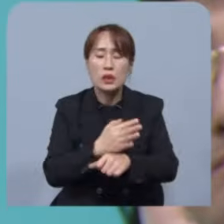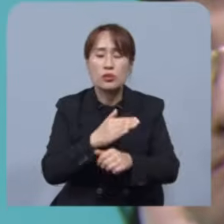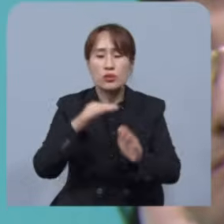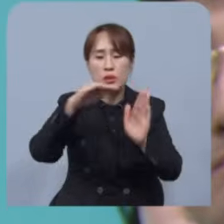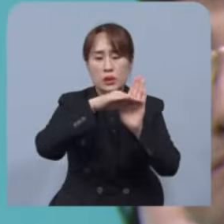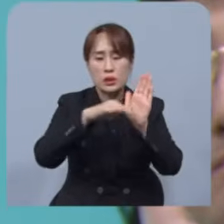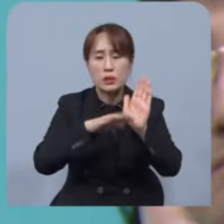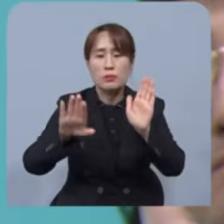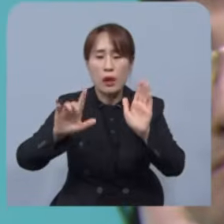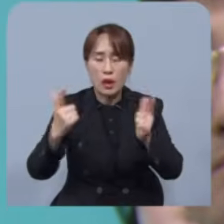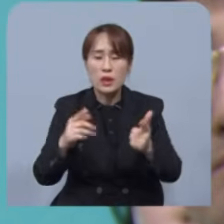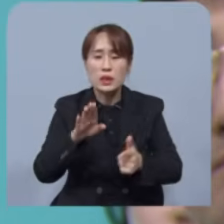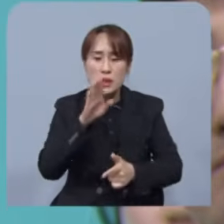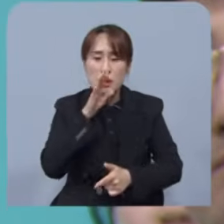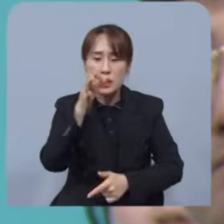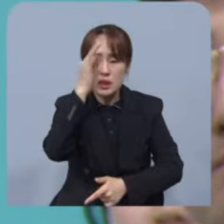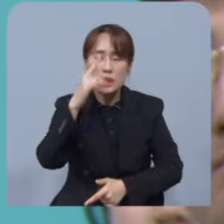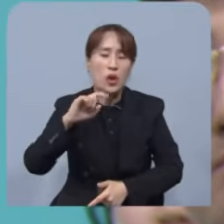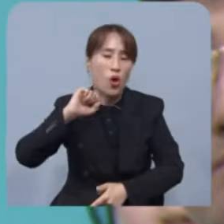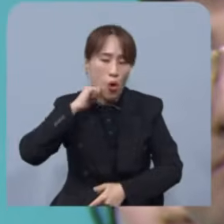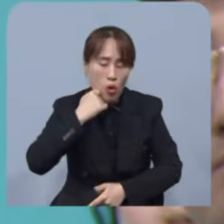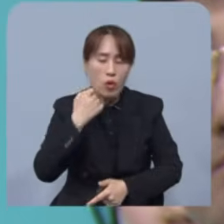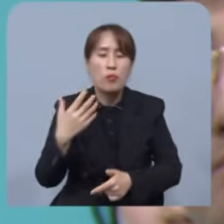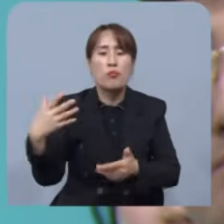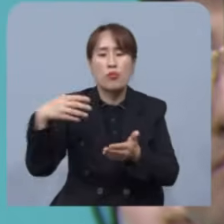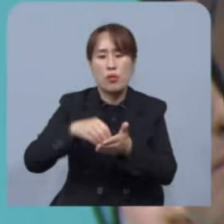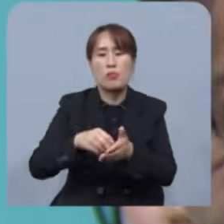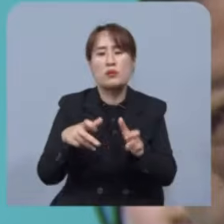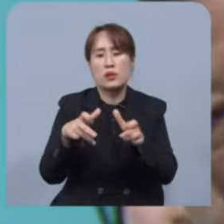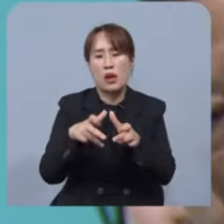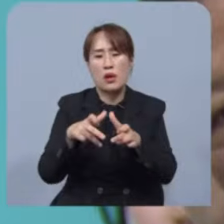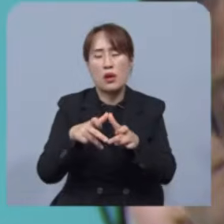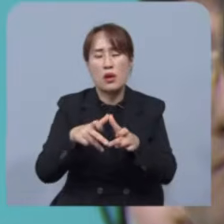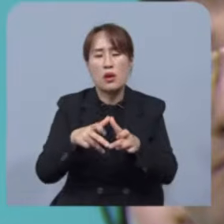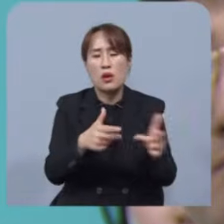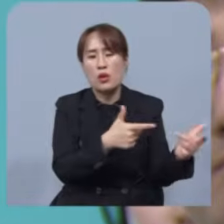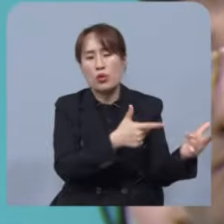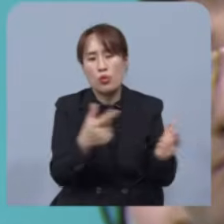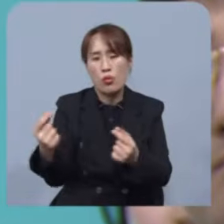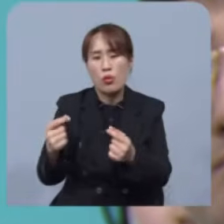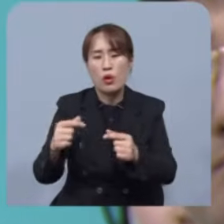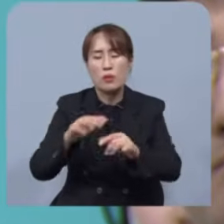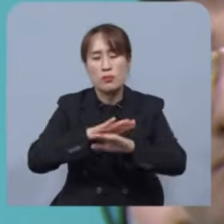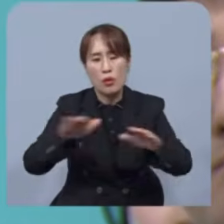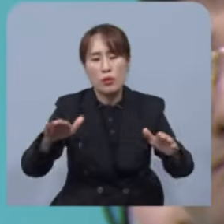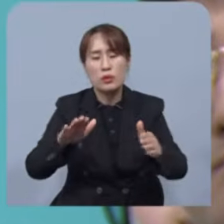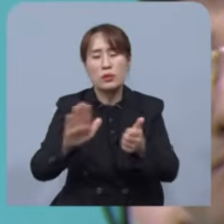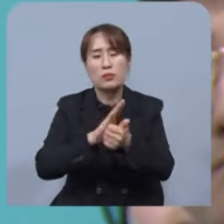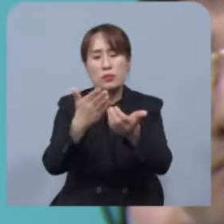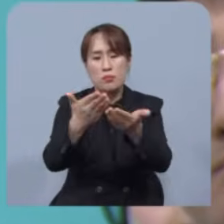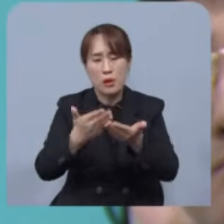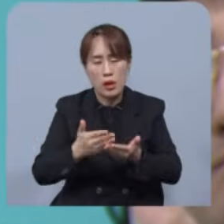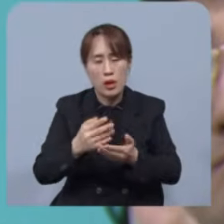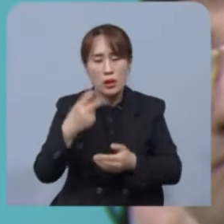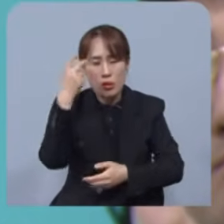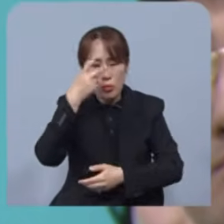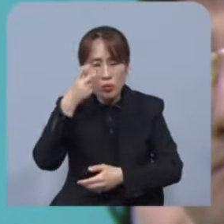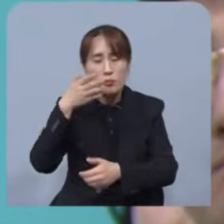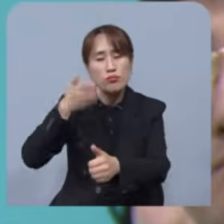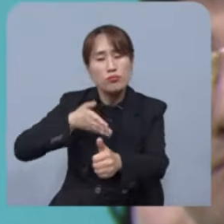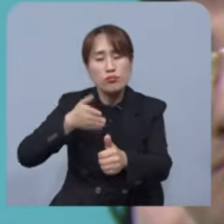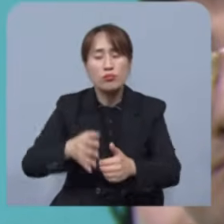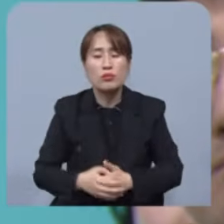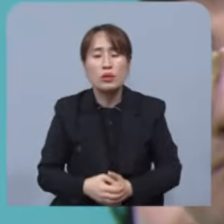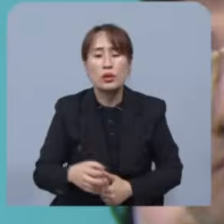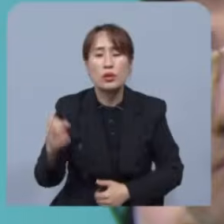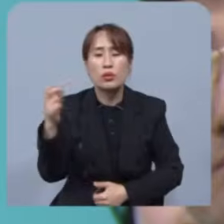기준이 아니라 실제 기능적 어려움을 반영해서 이런 사각지대를 검토해 주실 수 있을지 궁금하고,